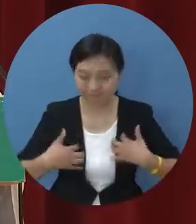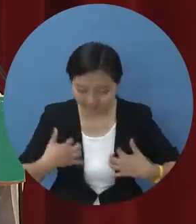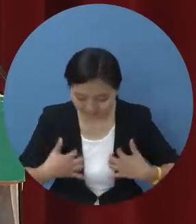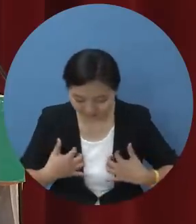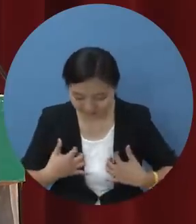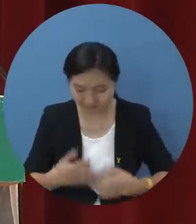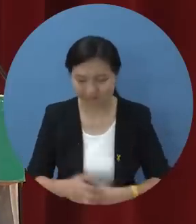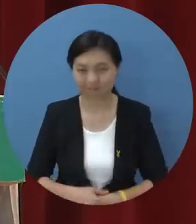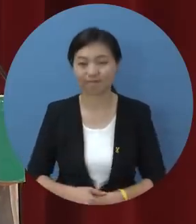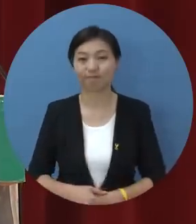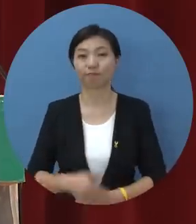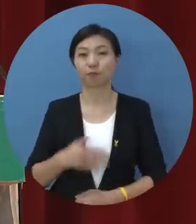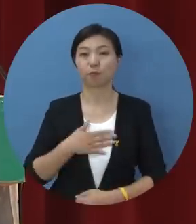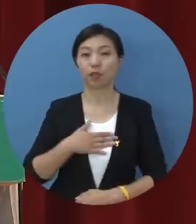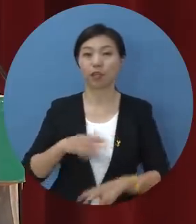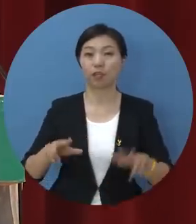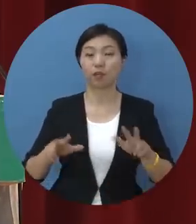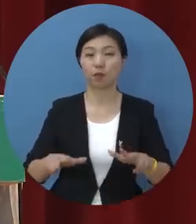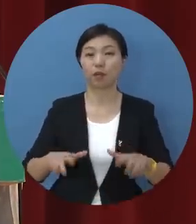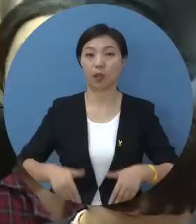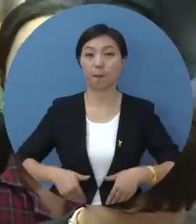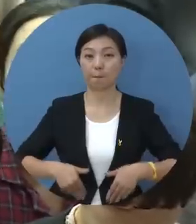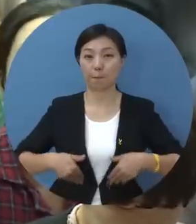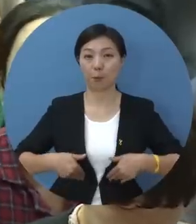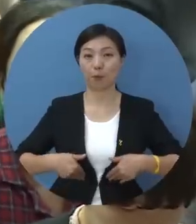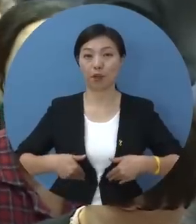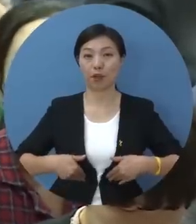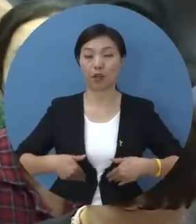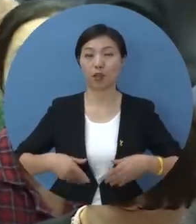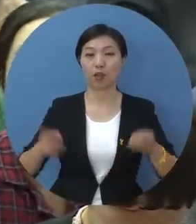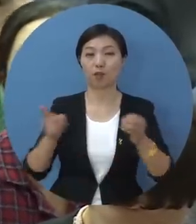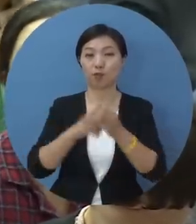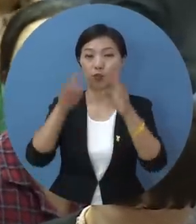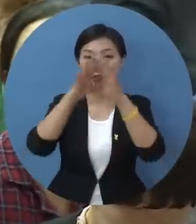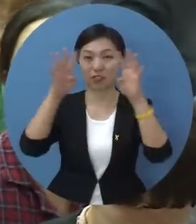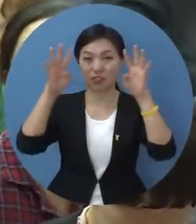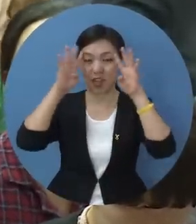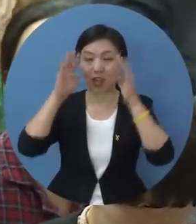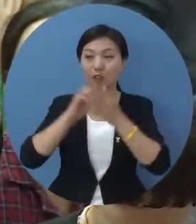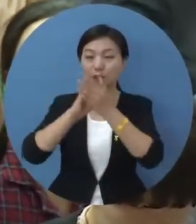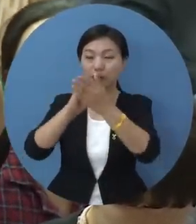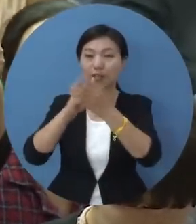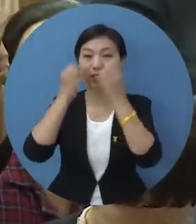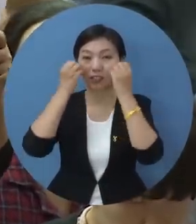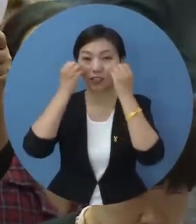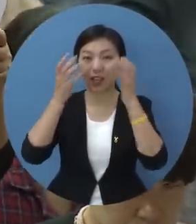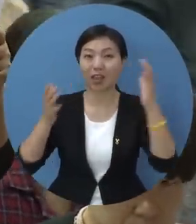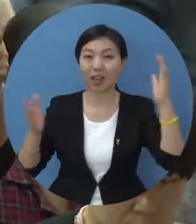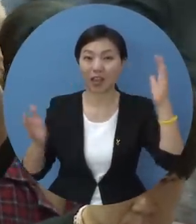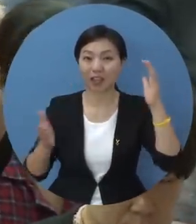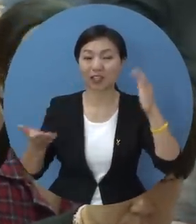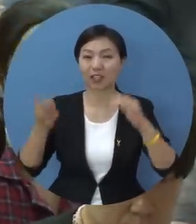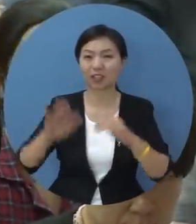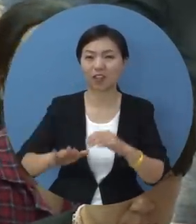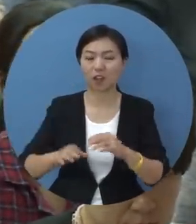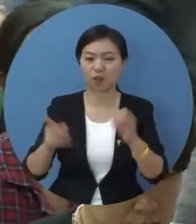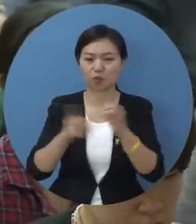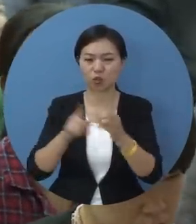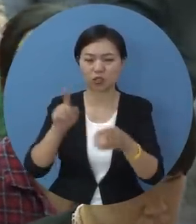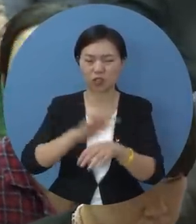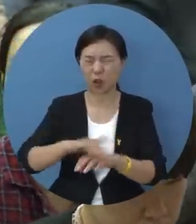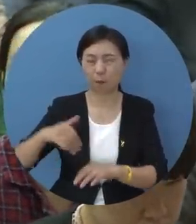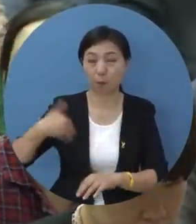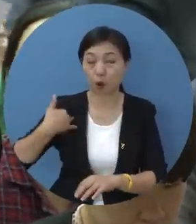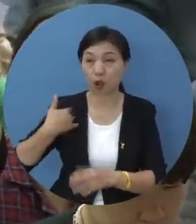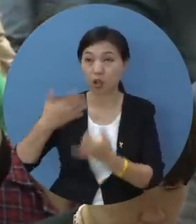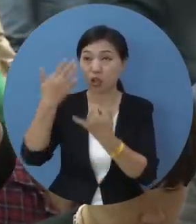선생님 반갑습니다. 네. 저는 이번에 봄때 불태에 입학한 새내기 학생인데요. 네. 불교에 대해서 아무것도 모르고